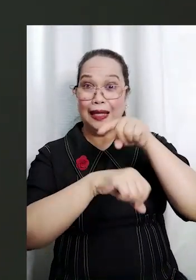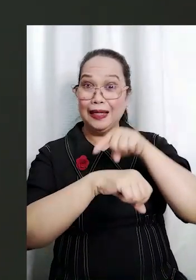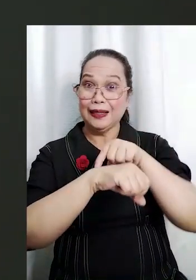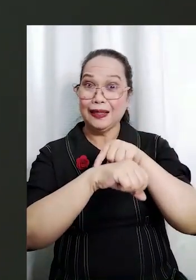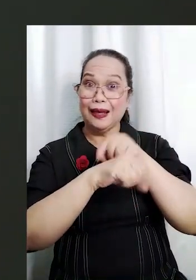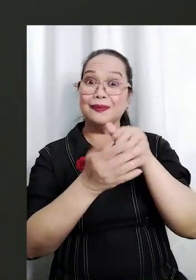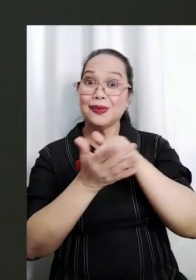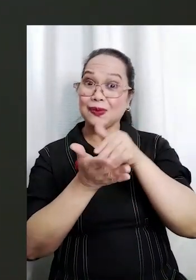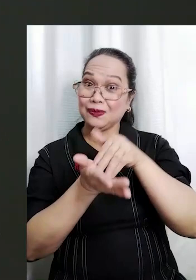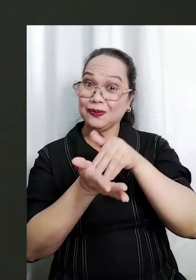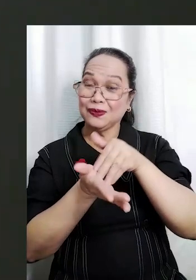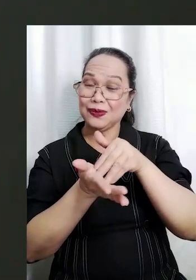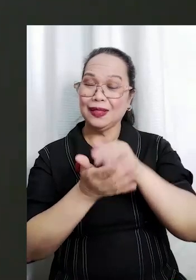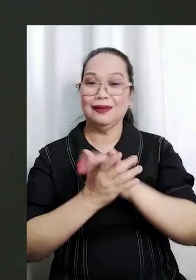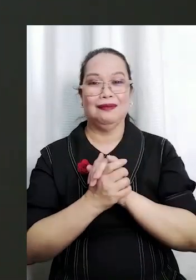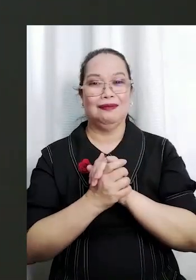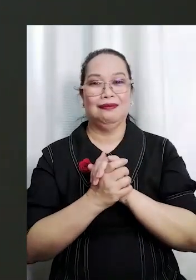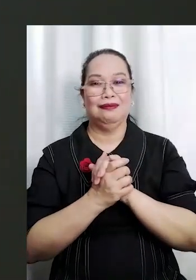ng kahinaan natin.